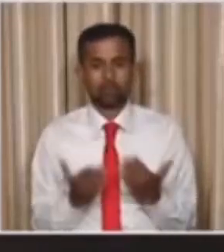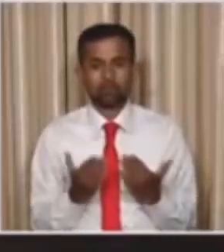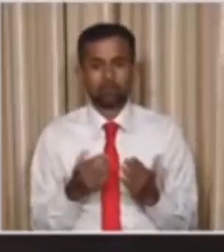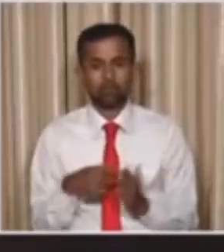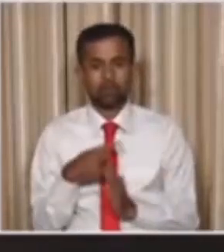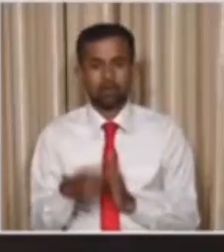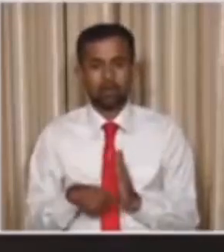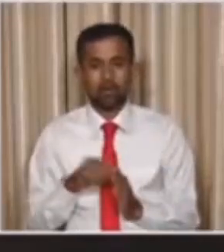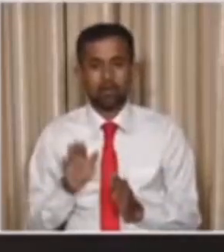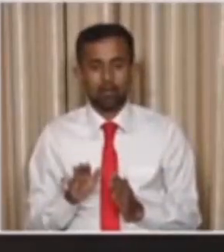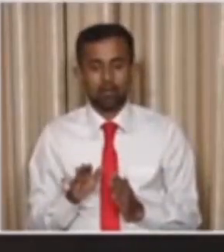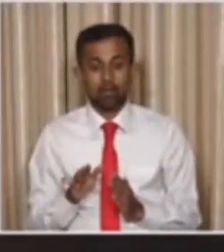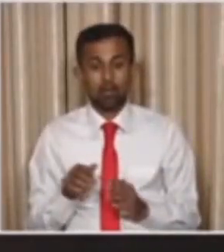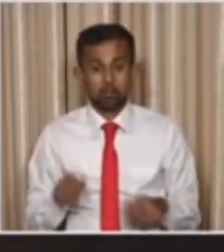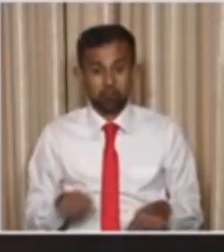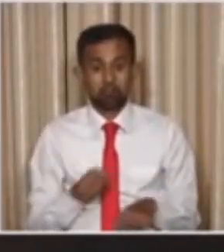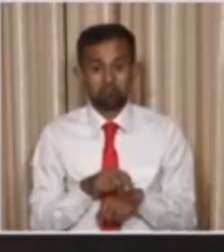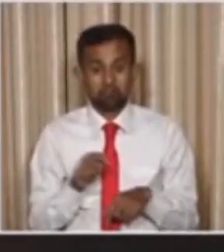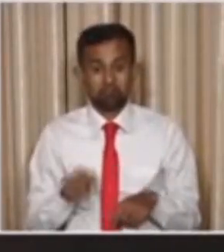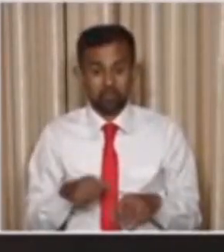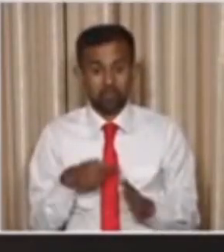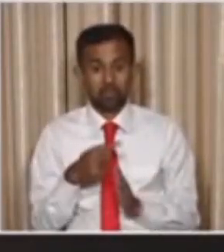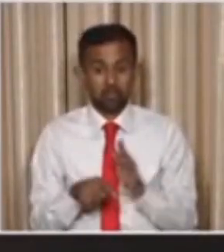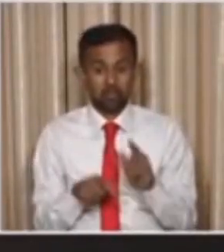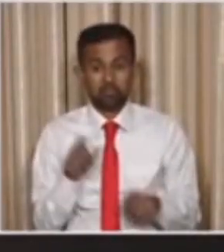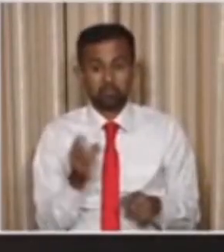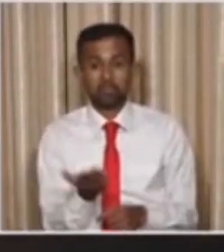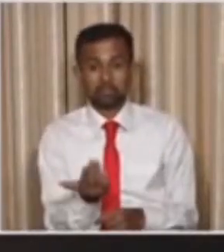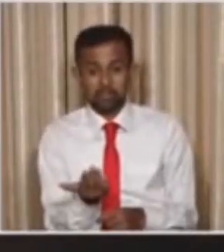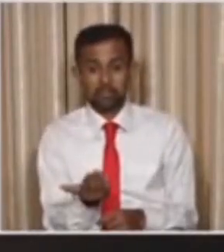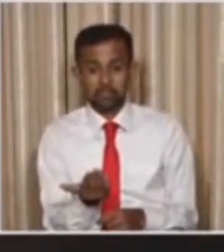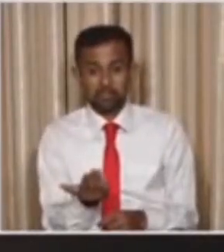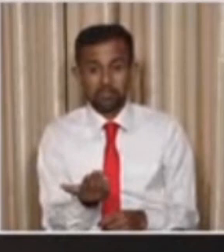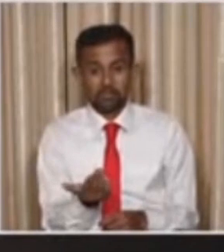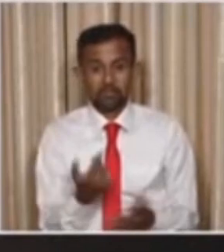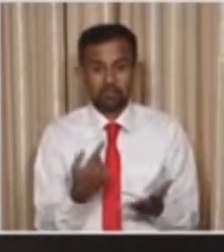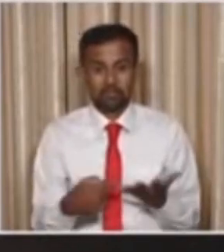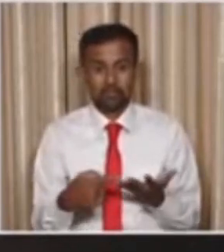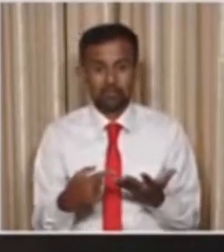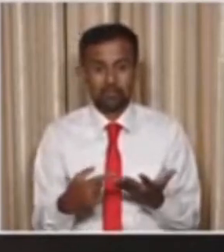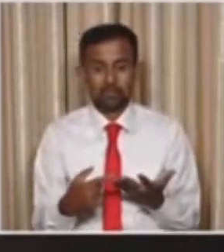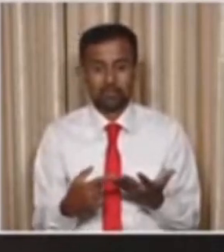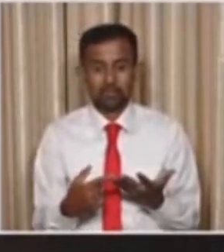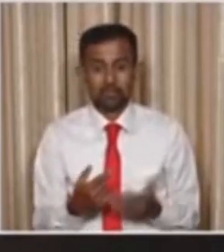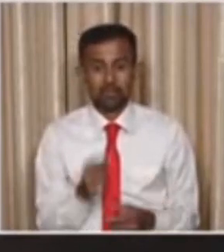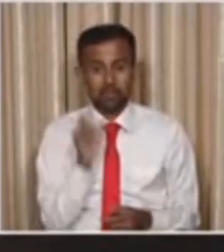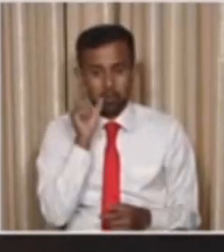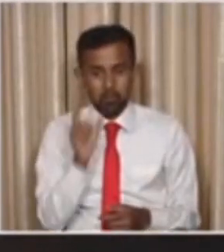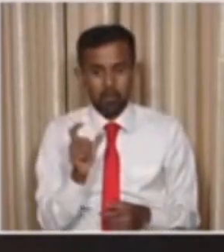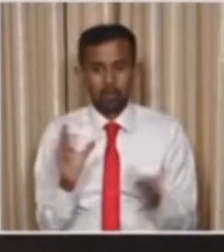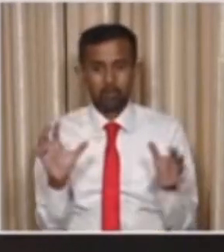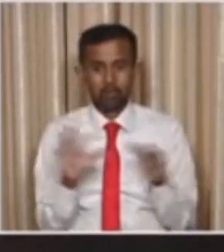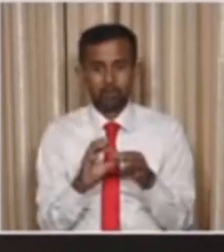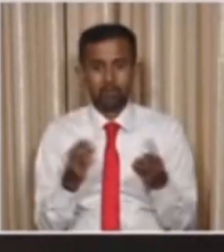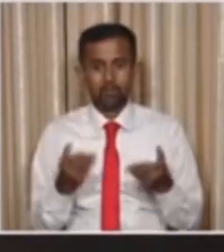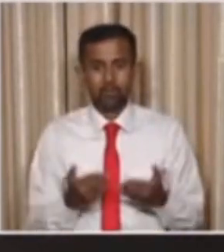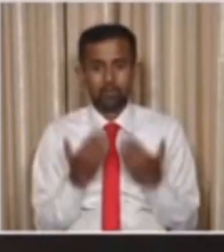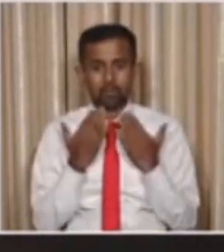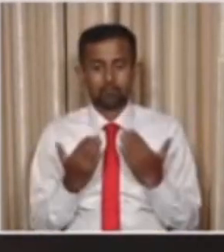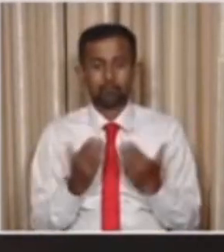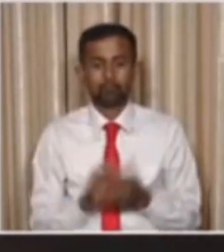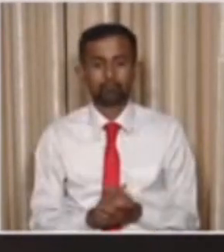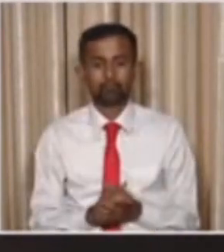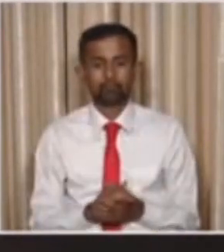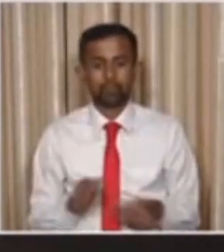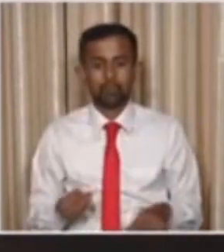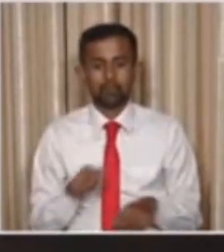රටේ තියෙන මේ මොහොත වෙනකොට රටේ ජනතාව ඉල්ලන කාරණාවක් වෙනුවෙන් සංවේදී වෙලා මේ අවස්ථාවට සම්බන්ධ වීම ගැන අපි